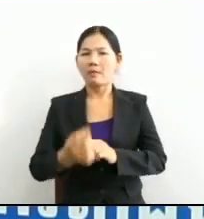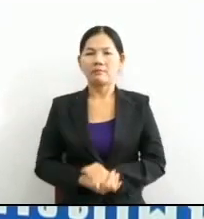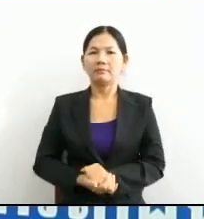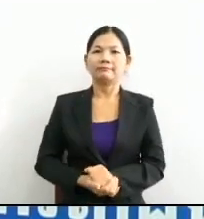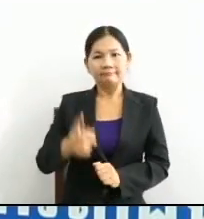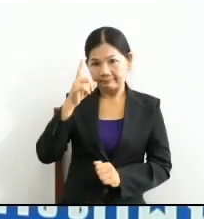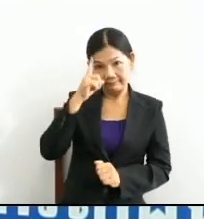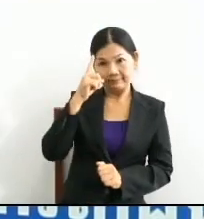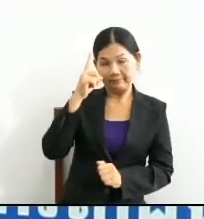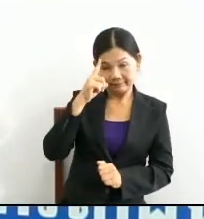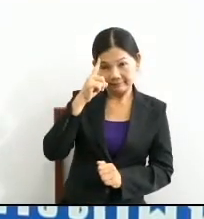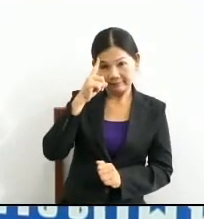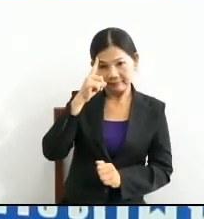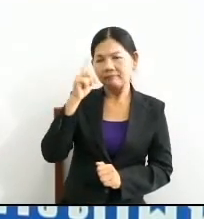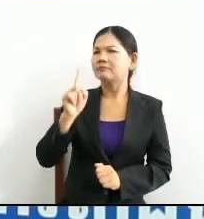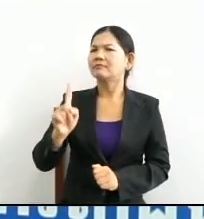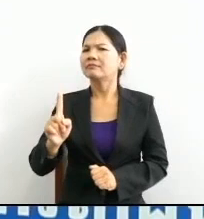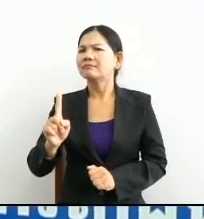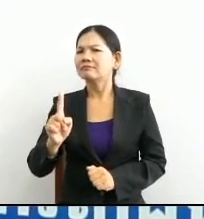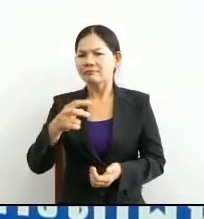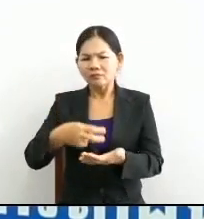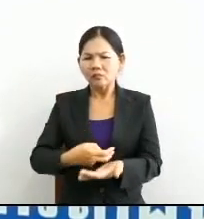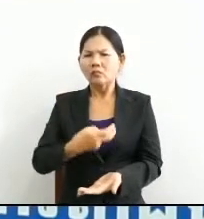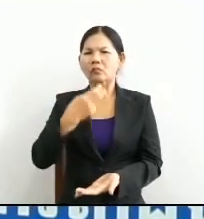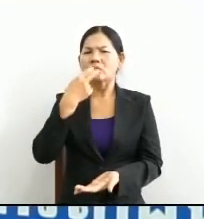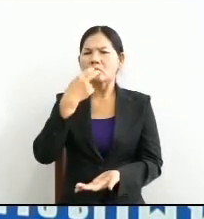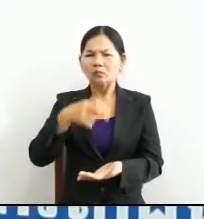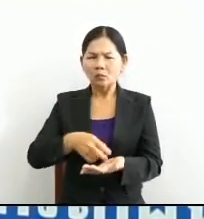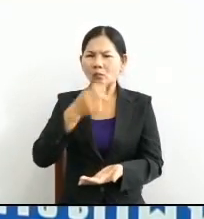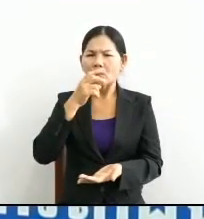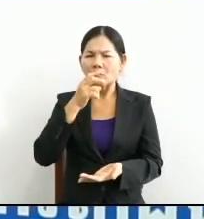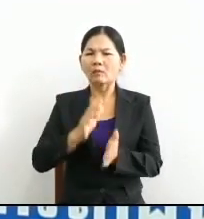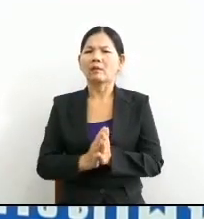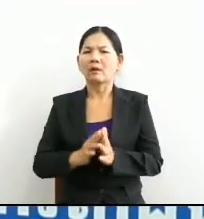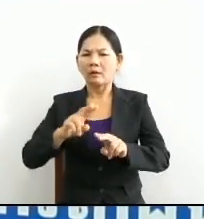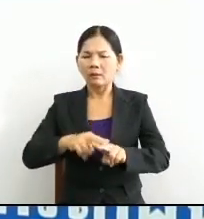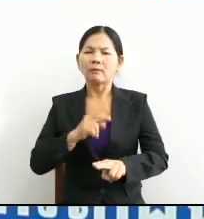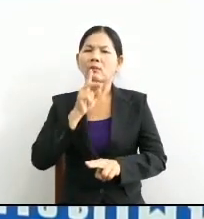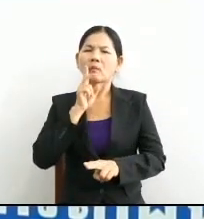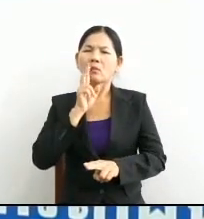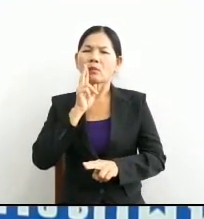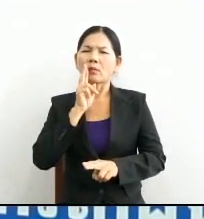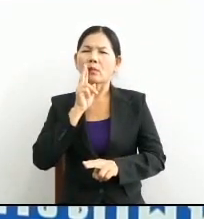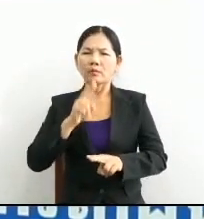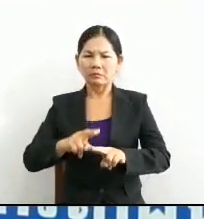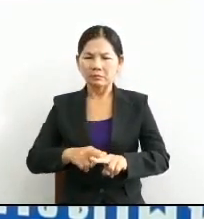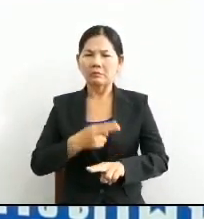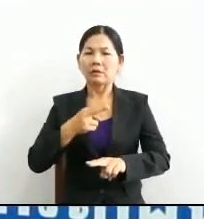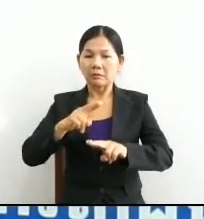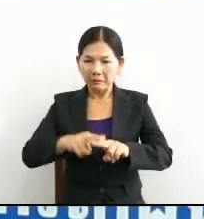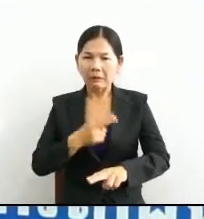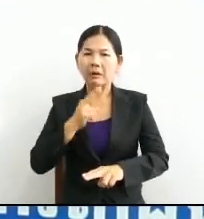đắng đắng ấy ạ lỏ chinh ngang lỏ các prai này nè đắng prai